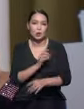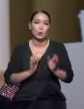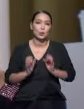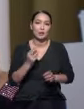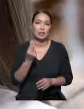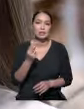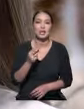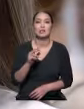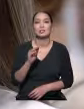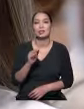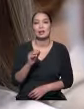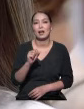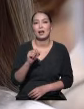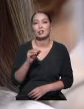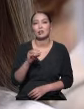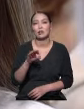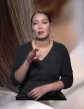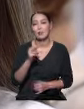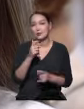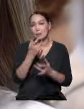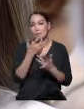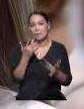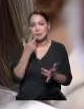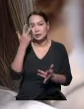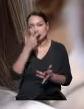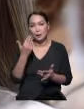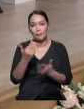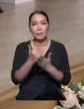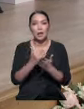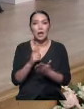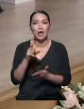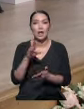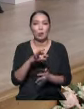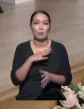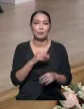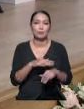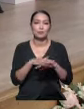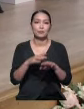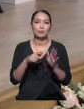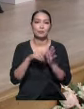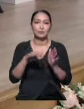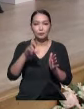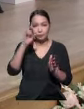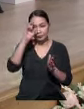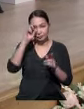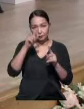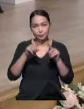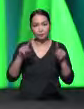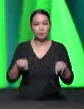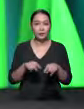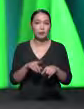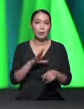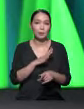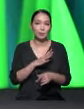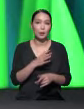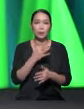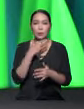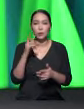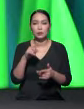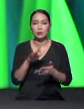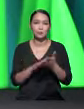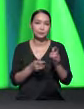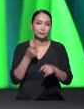Жанерки Ажетовой, за последние 3 года на программы ЭКО выделили 7 тысяч государственных квот. Многие также подают